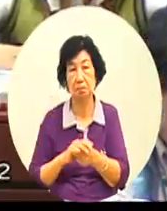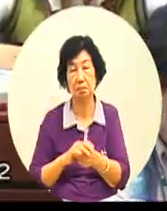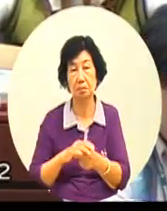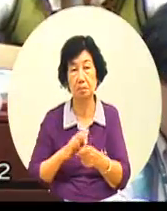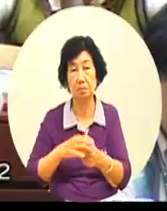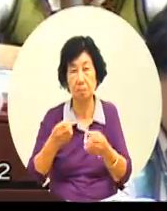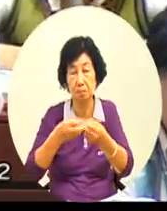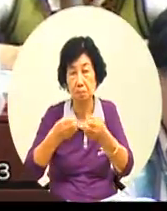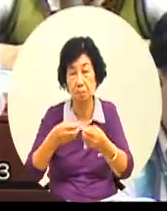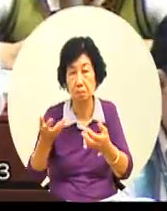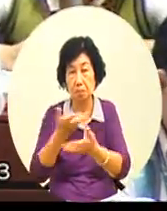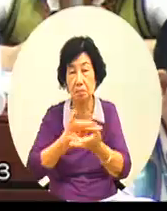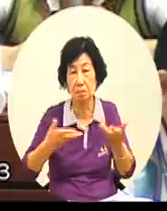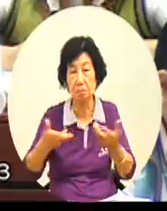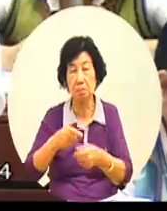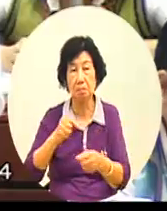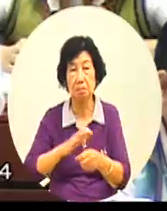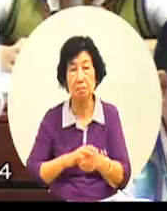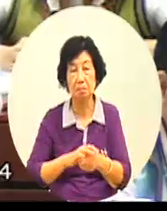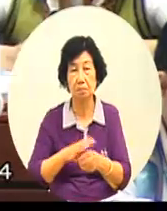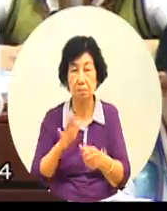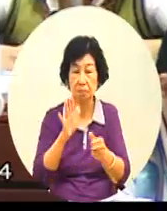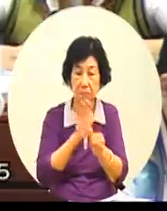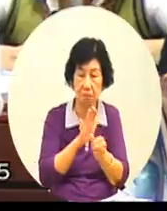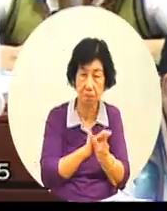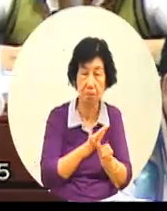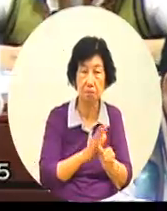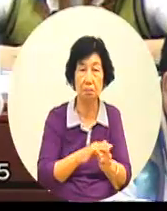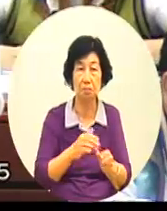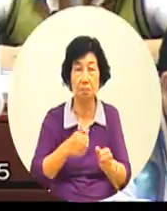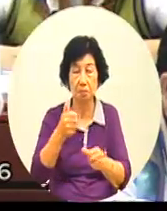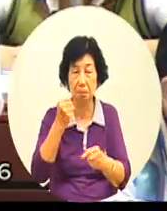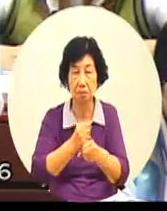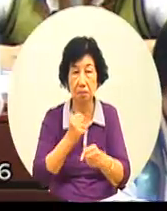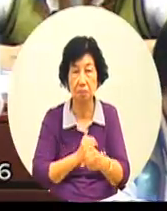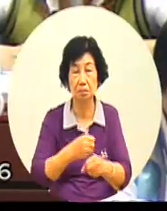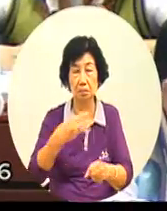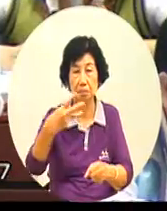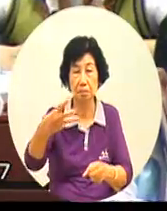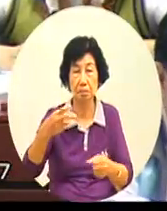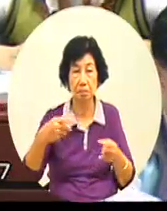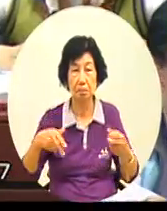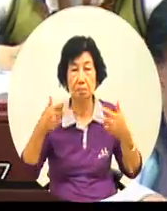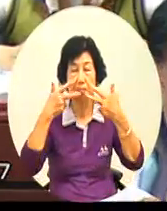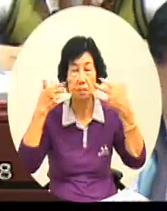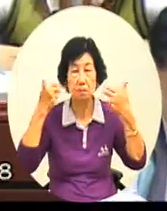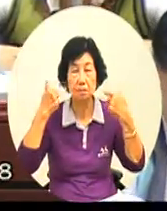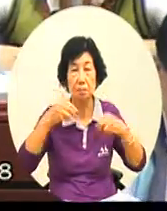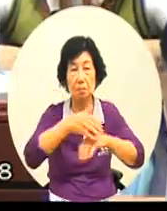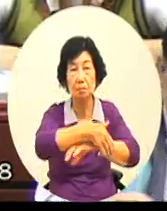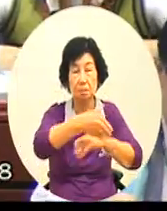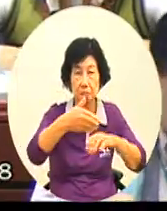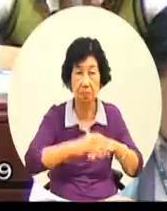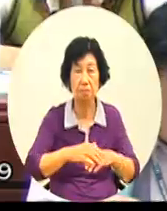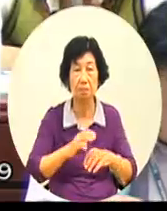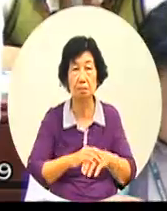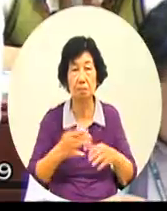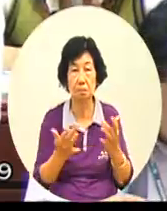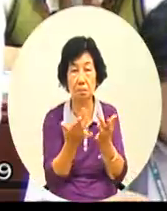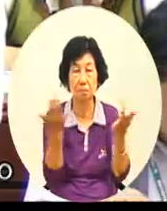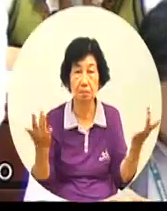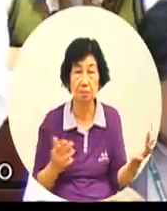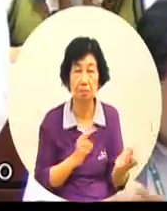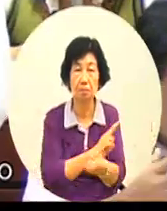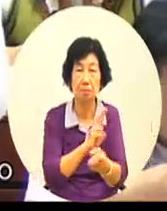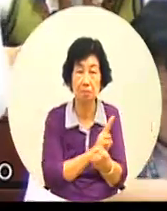忙去施作。那其实在三个原乡来讲，其实我们的茂林区的三个活动中心是蛮具有特